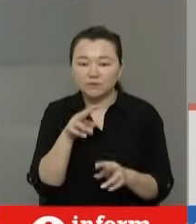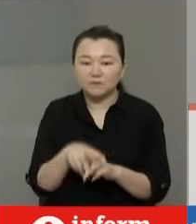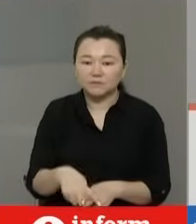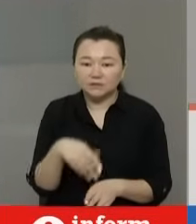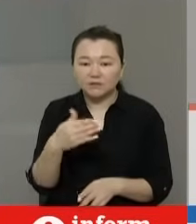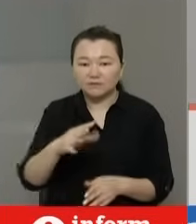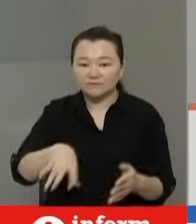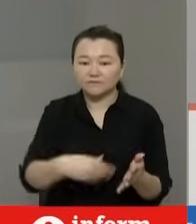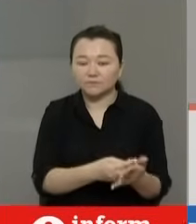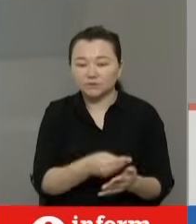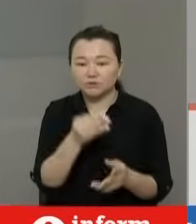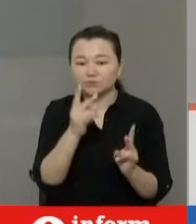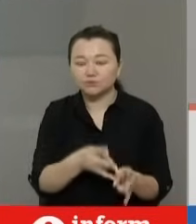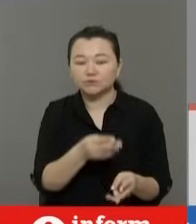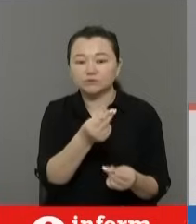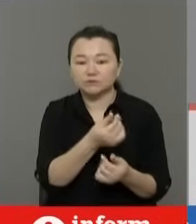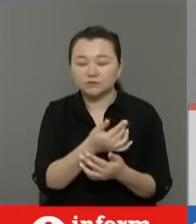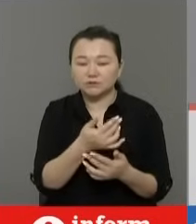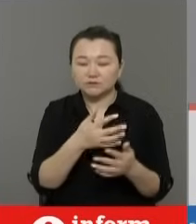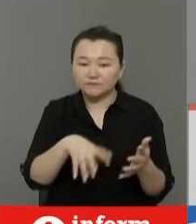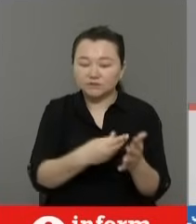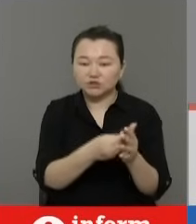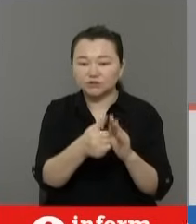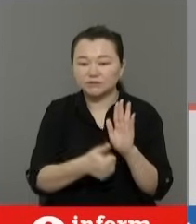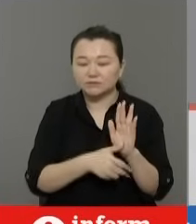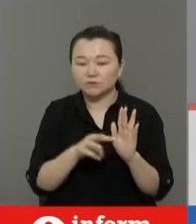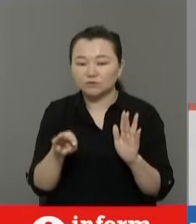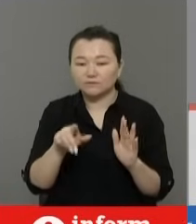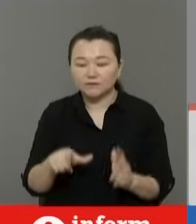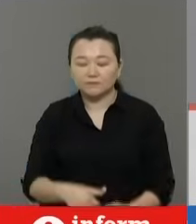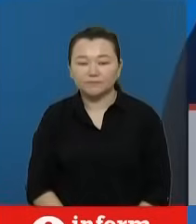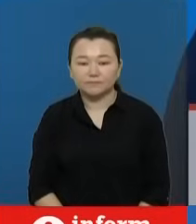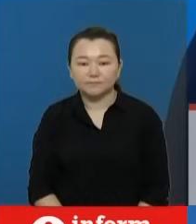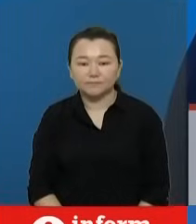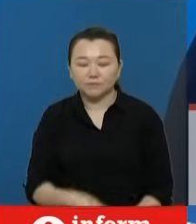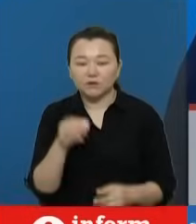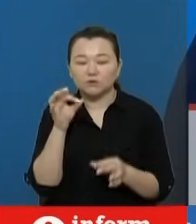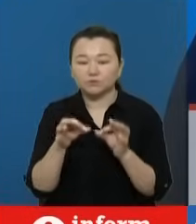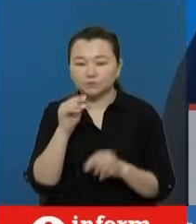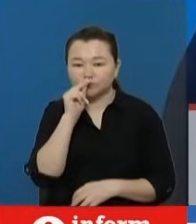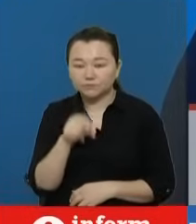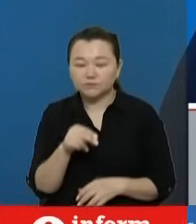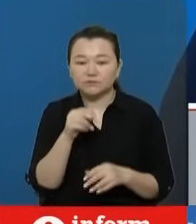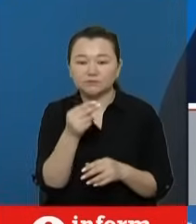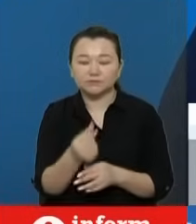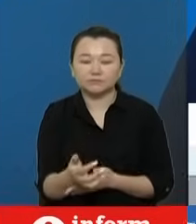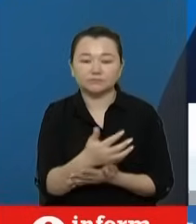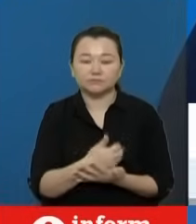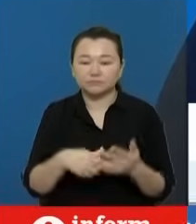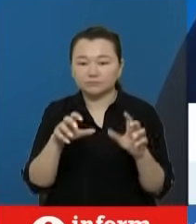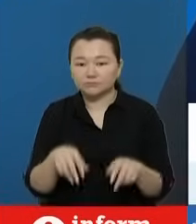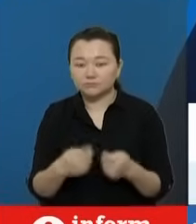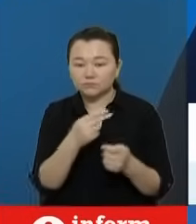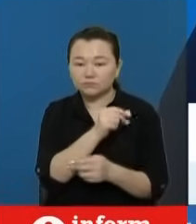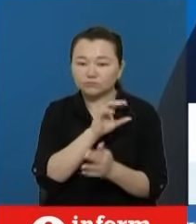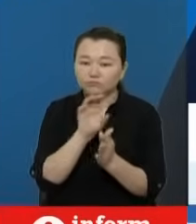выплатить ущерб пострадавшим на сумму более 16 миллионов тенге. Подсудимая незаконно привлекала средства